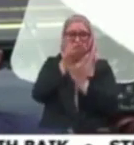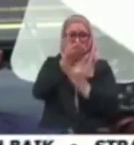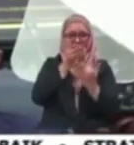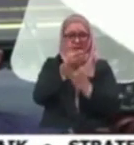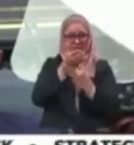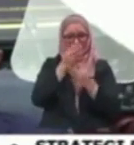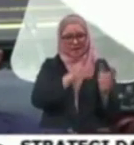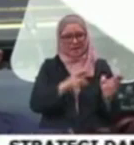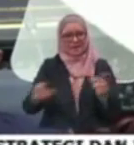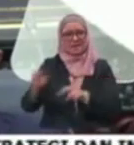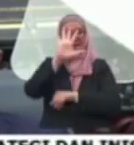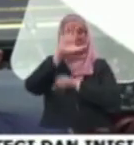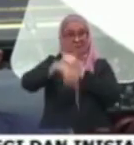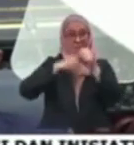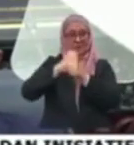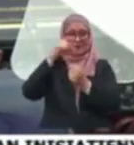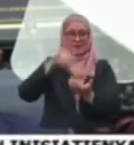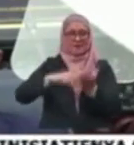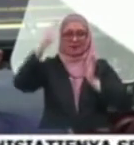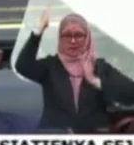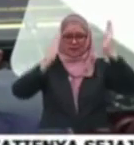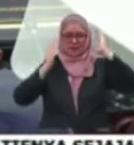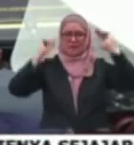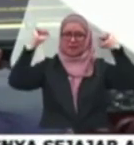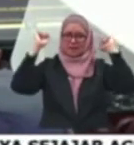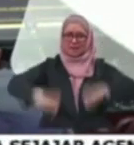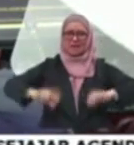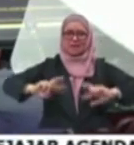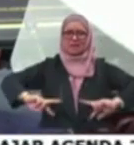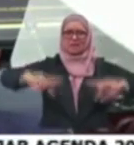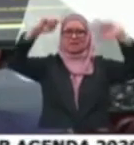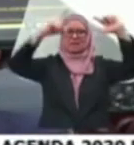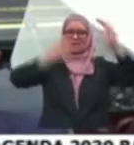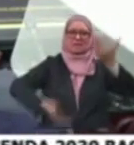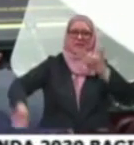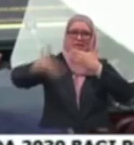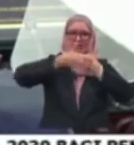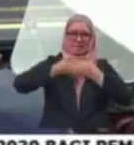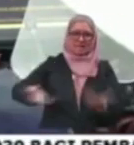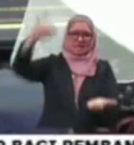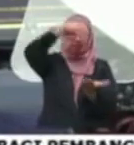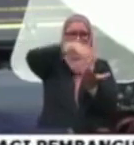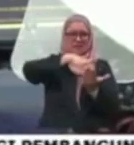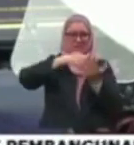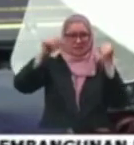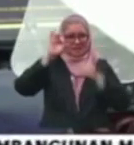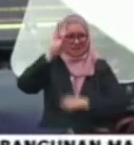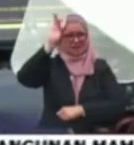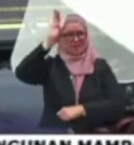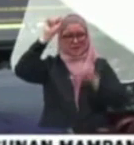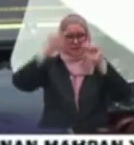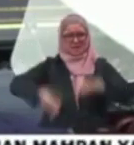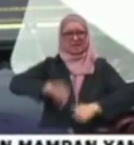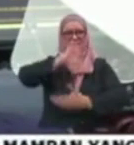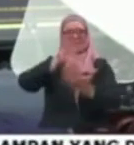ini, Malaysia mampu bangkit semula dan insya-Allah kita boleh melakar masa hadapan